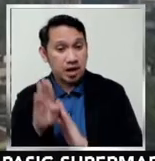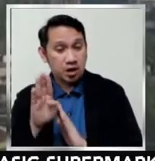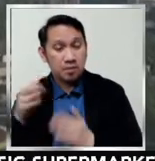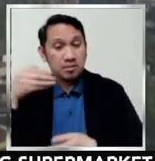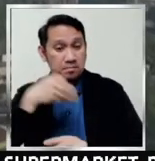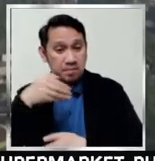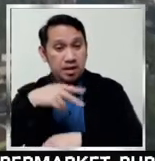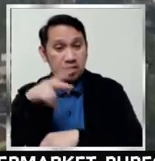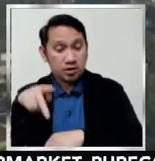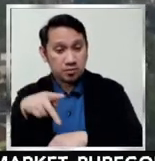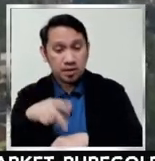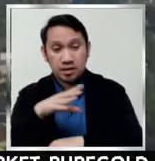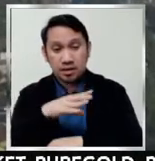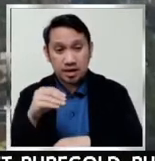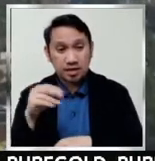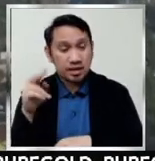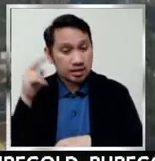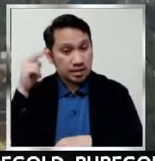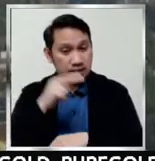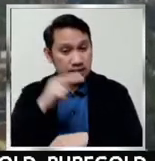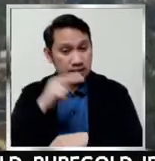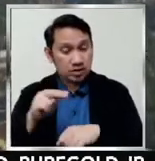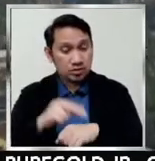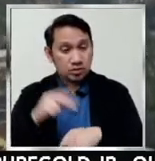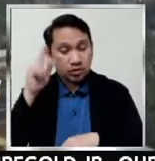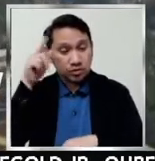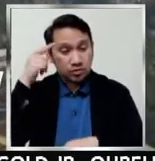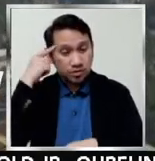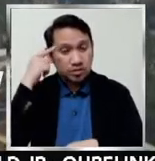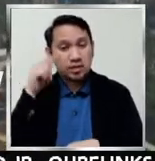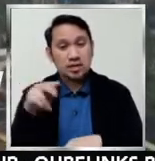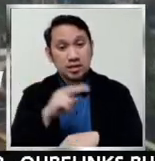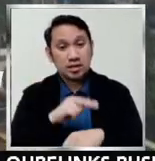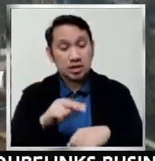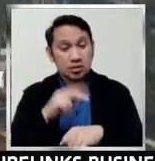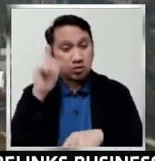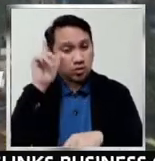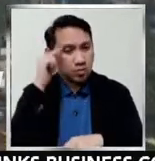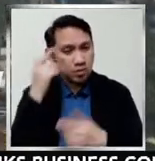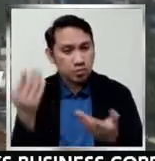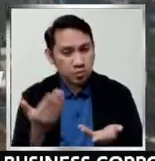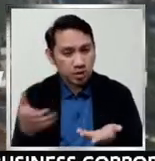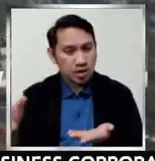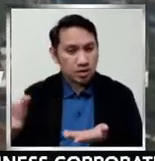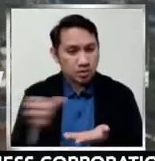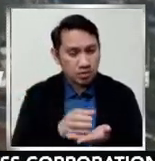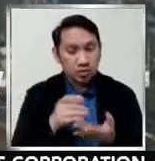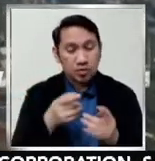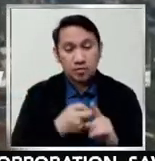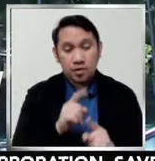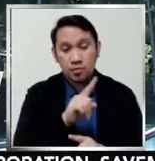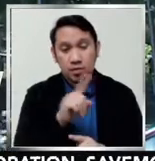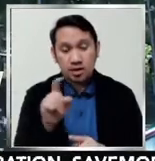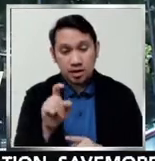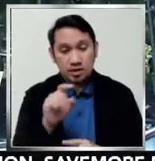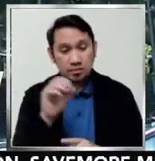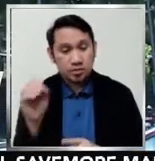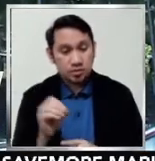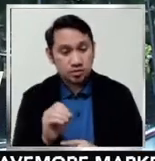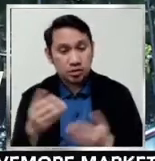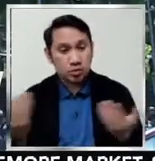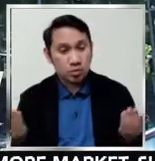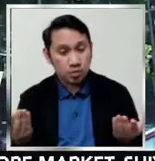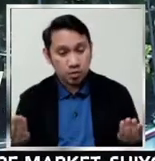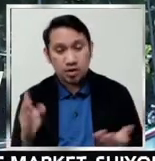Government. Ang share ng National Government magmumula sa 100% declared dividends ng Bangko Sentral ng